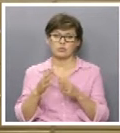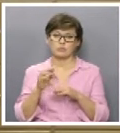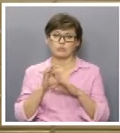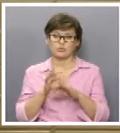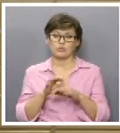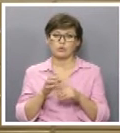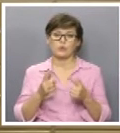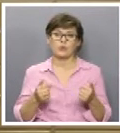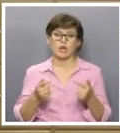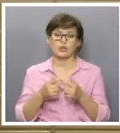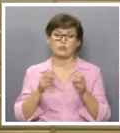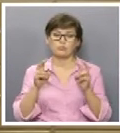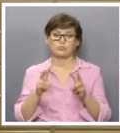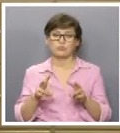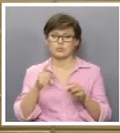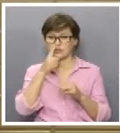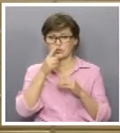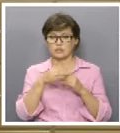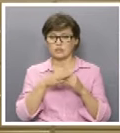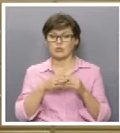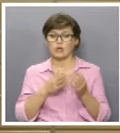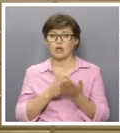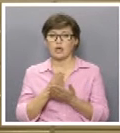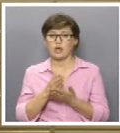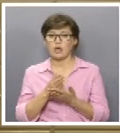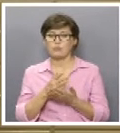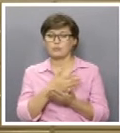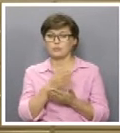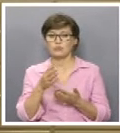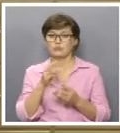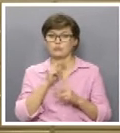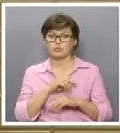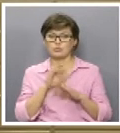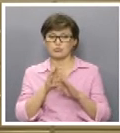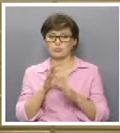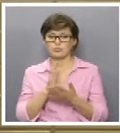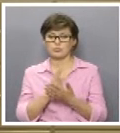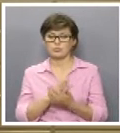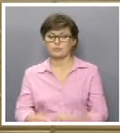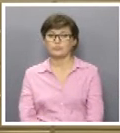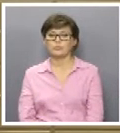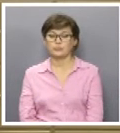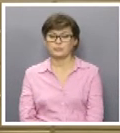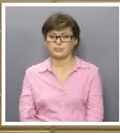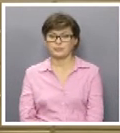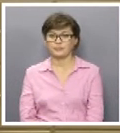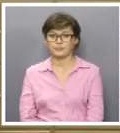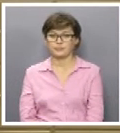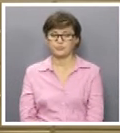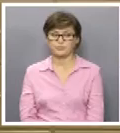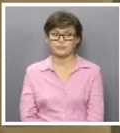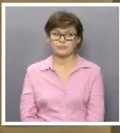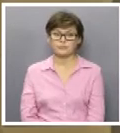kuzuretli organlar osu jahın arada bu bağıtta rittelü jahında jımıstar jürgizip otur. Al osu kiyimde tüstar